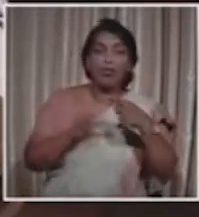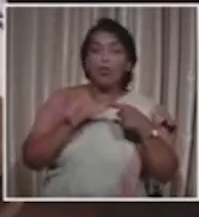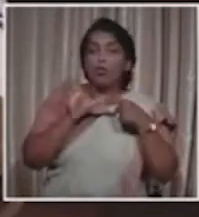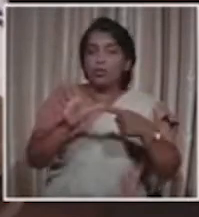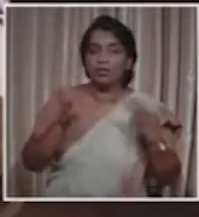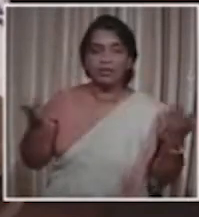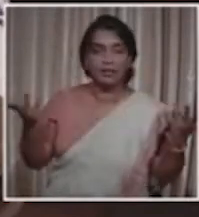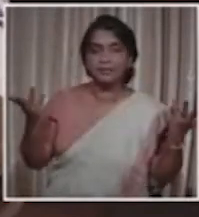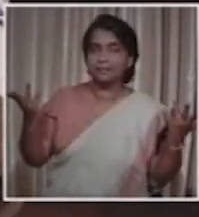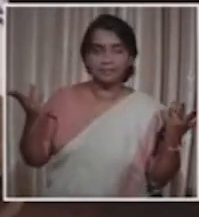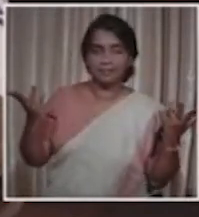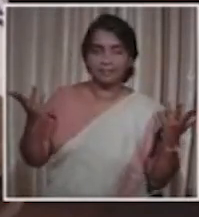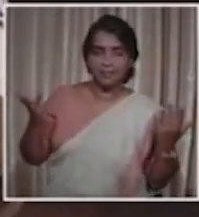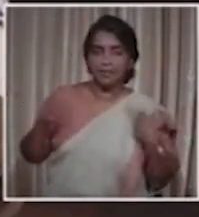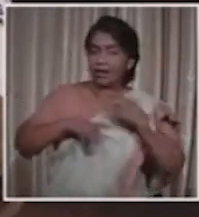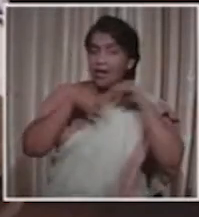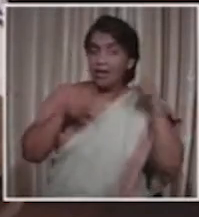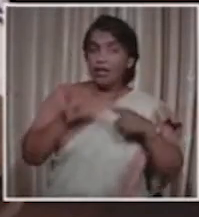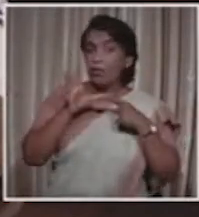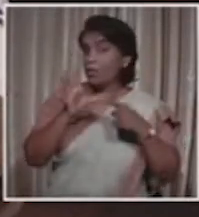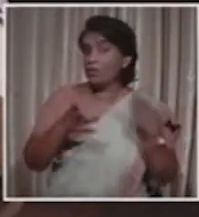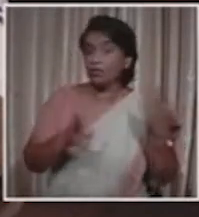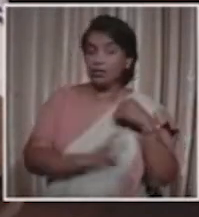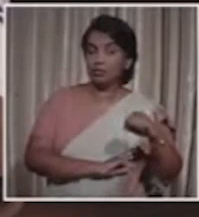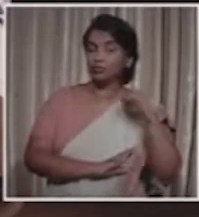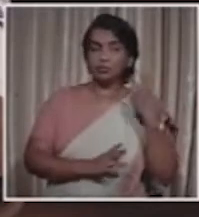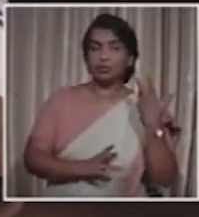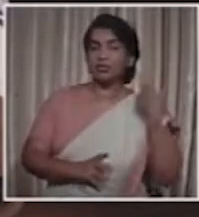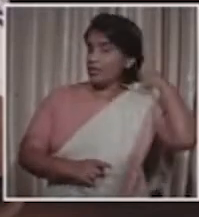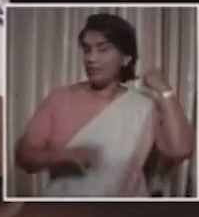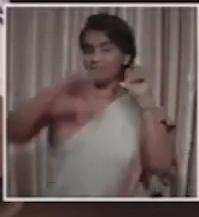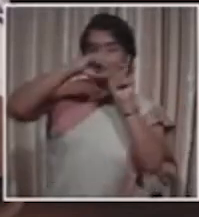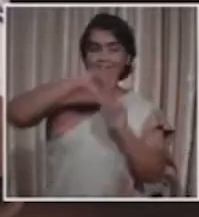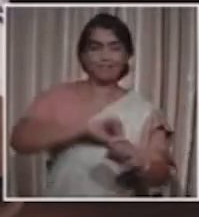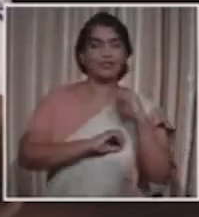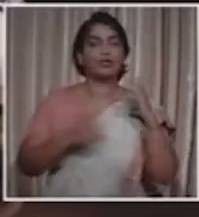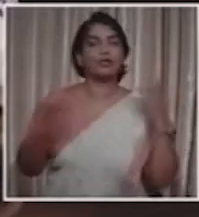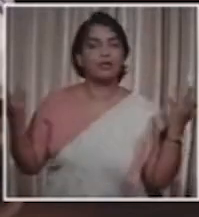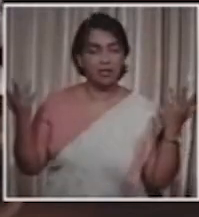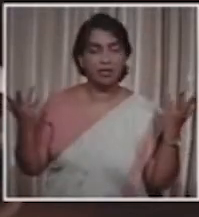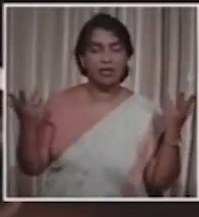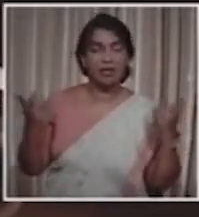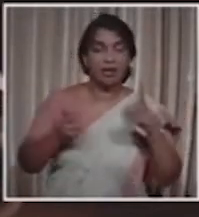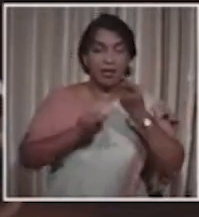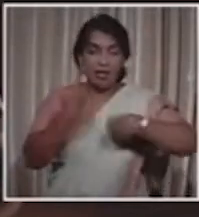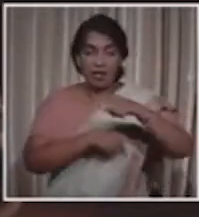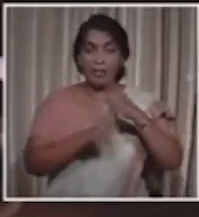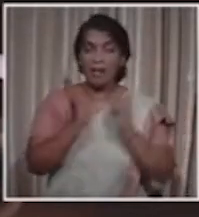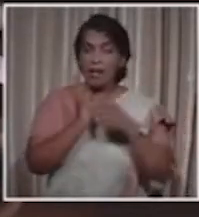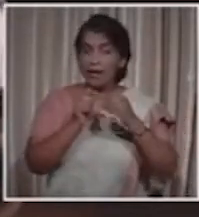දෙන්න කවුරුත් නැහැ උත්තර දෙන්න කොන්දකුත් නැහැ කසේරුකාවකුත් නැහැ රීෆයිනන්ස්